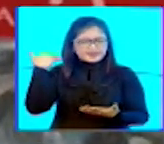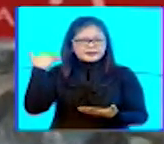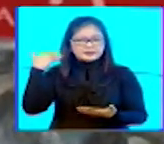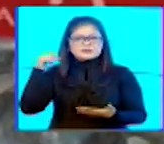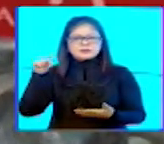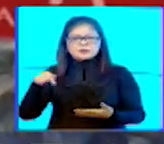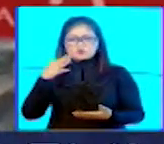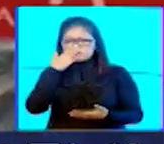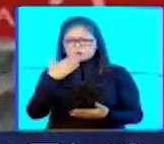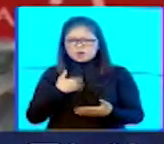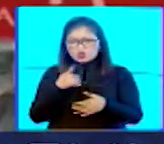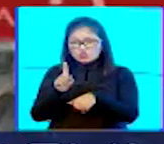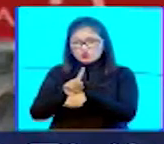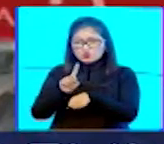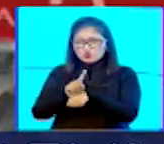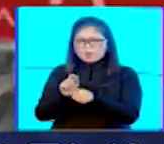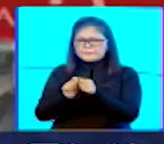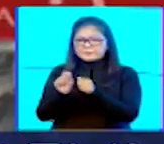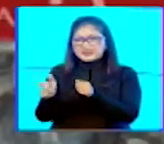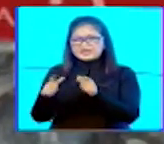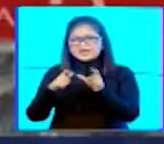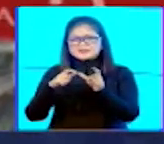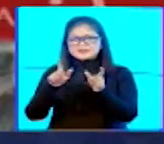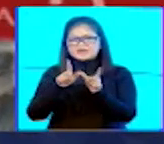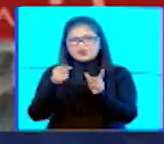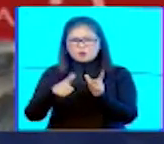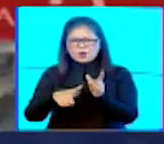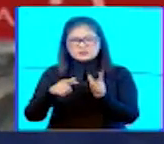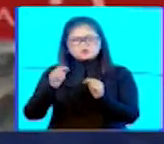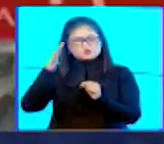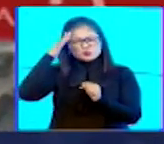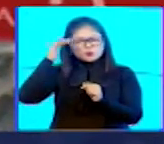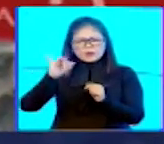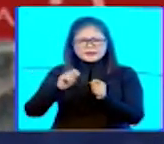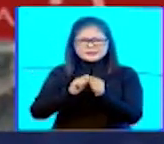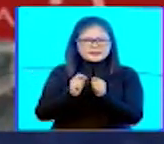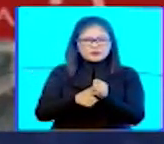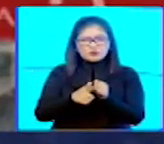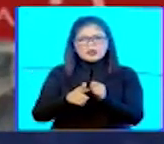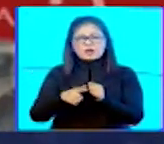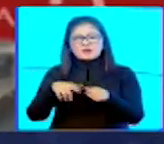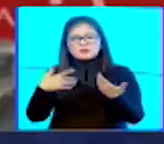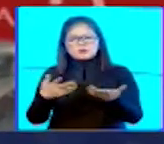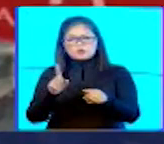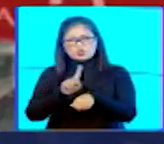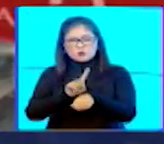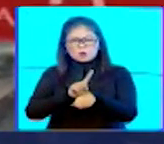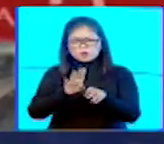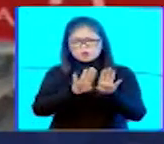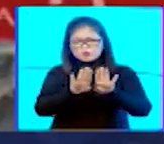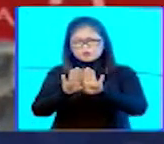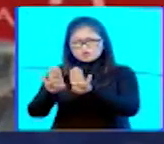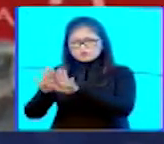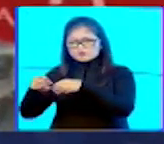mengalami kesulitan, apalagi pada saat PPKM darurat ataupun PPKM berdasar level ini. Mereka tutup, tidak bisa beroperasi, tidak bisa